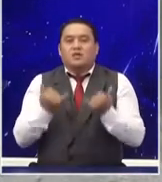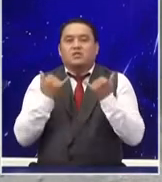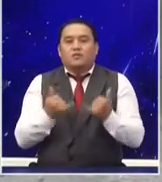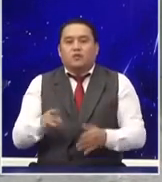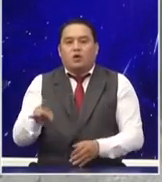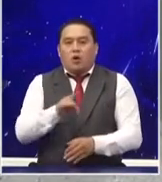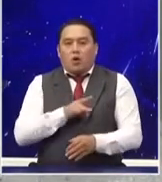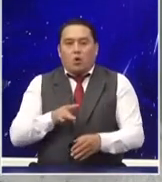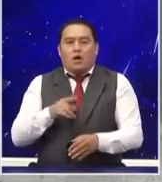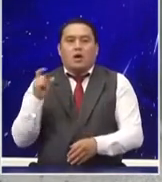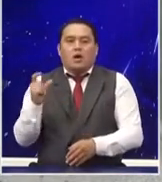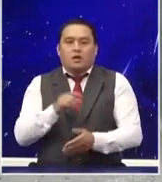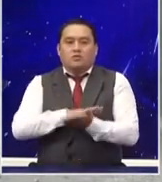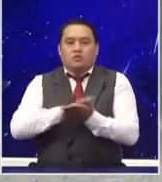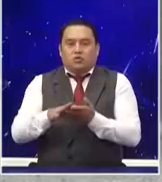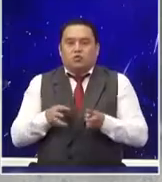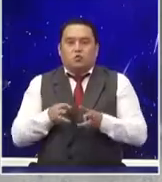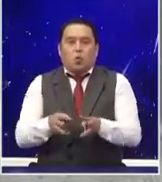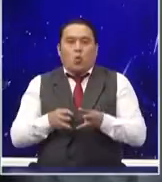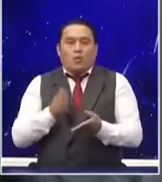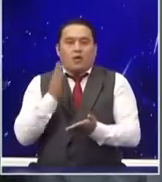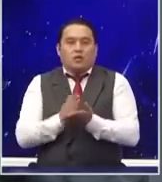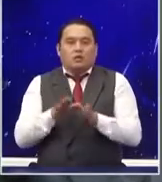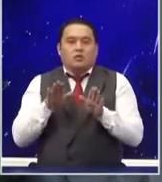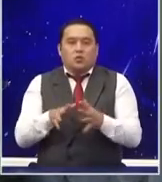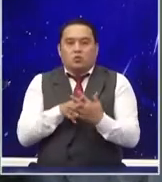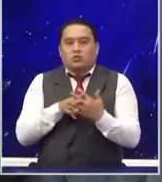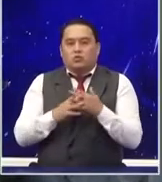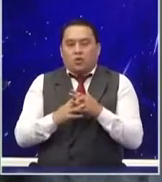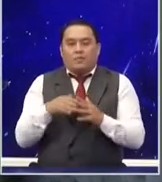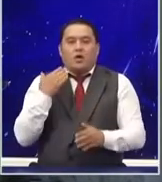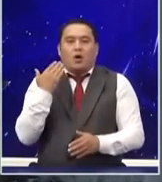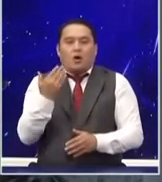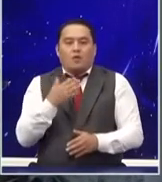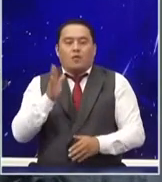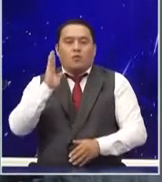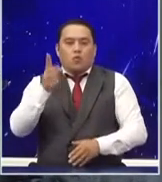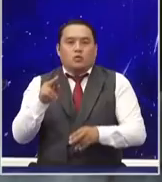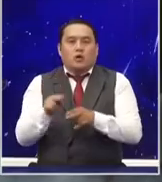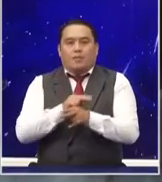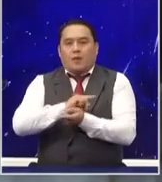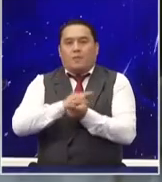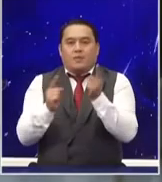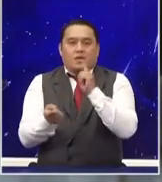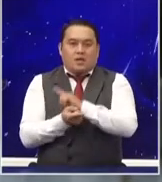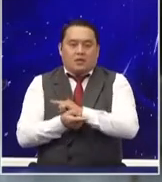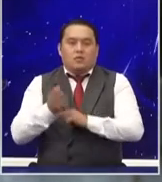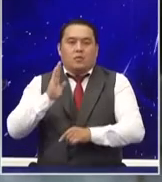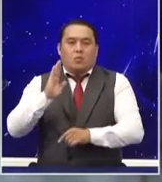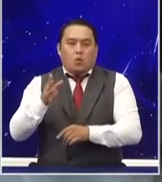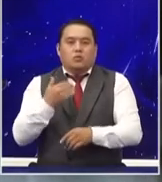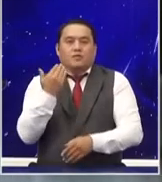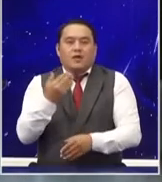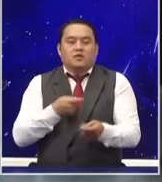день в районе доступ к экологически чистому топливу имеют лишь жители села Балпыкпи. Однако в скором времени картина поменяется кардинально. По